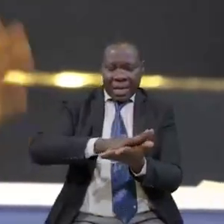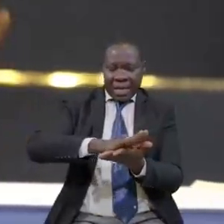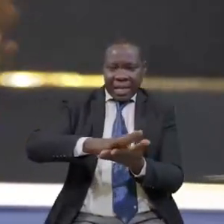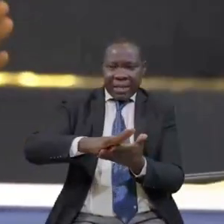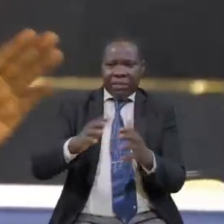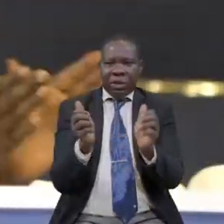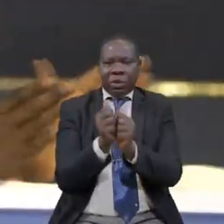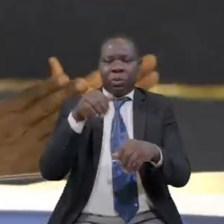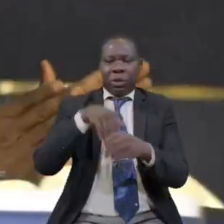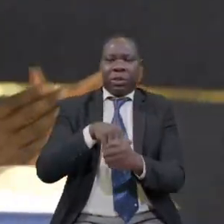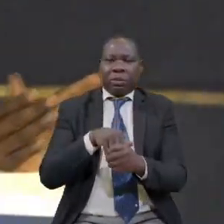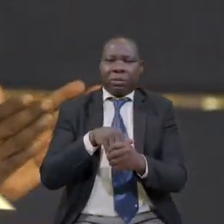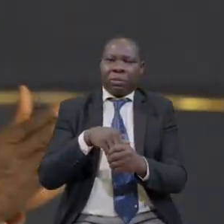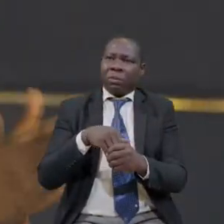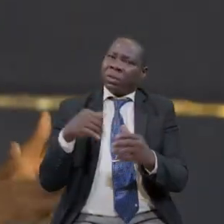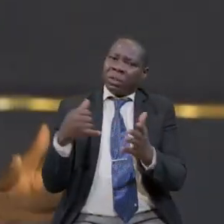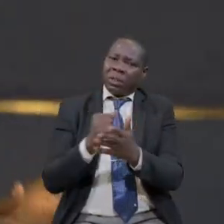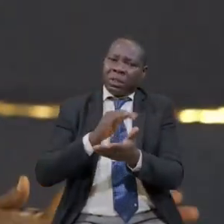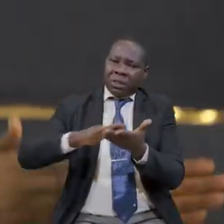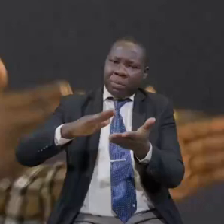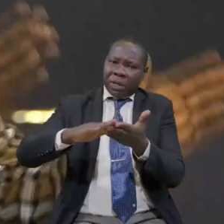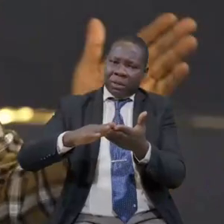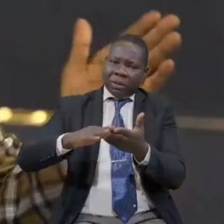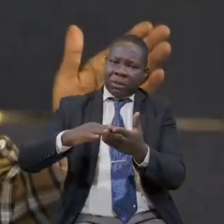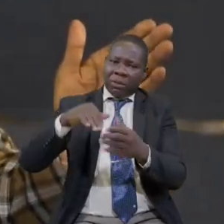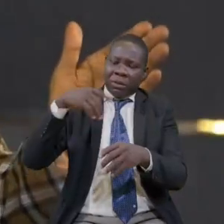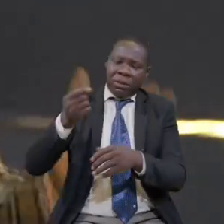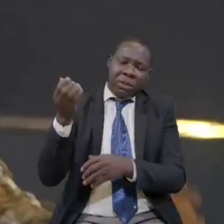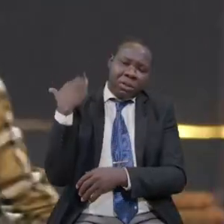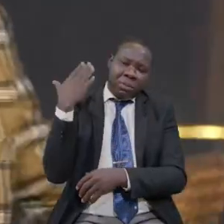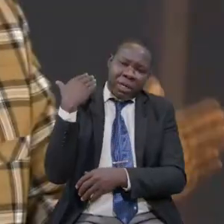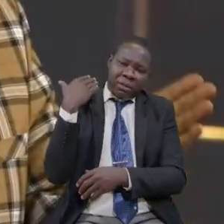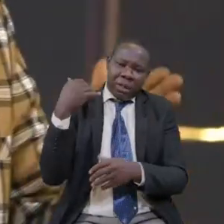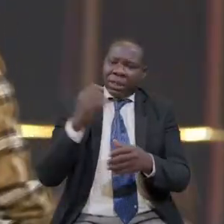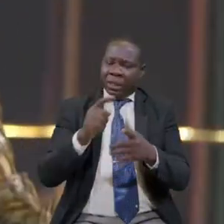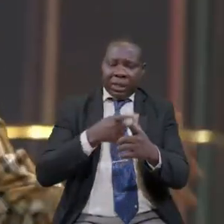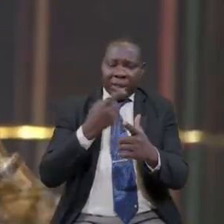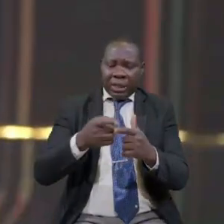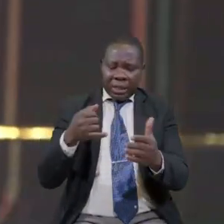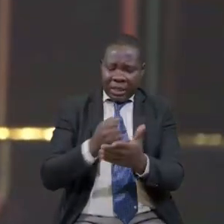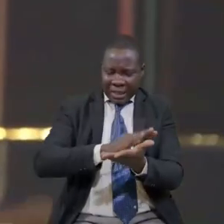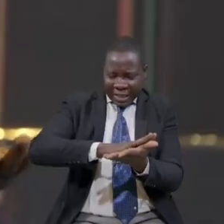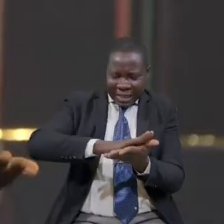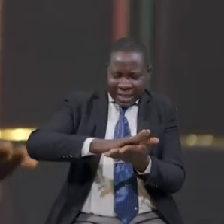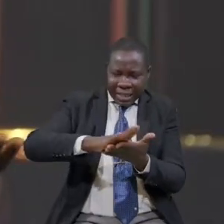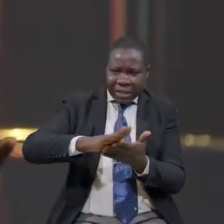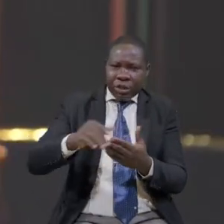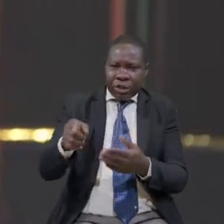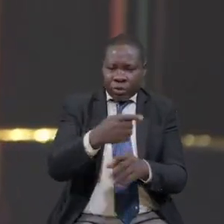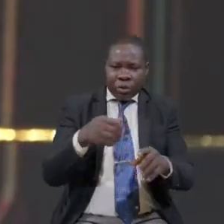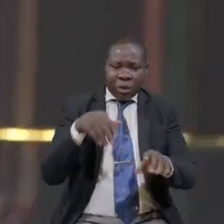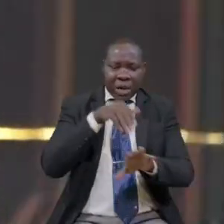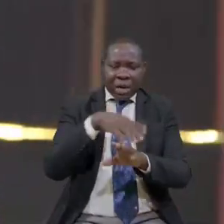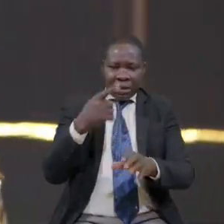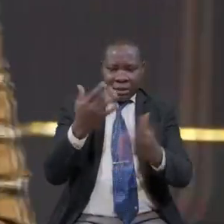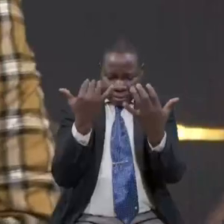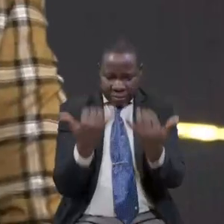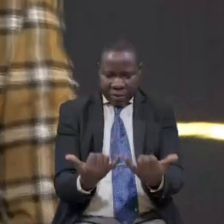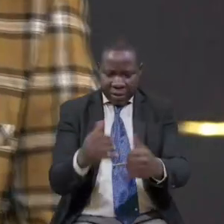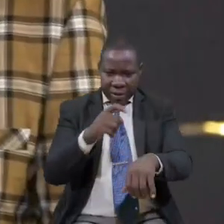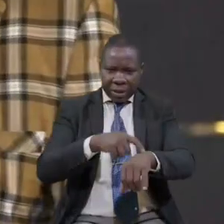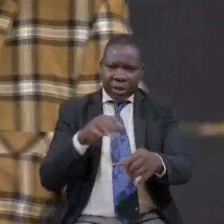au-dedans. Elle pardonne le passé et cette grâce vous purifie au temps présent,